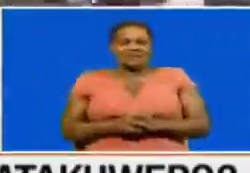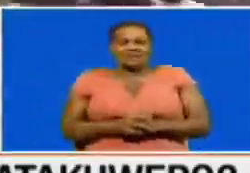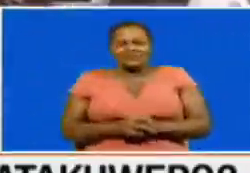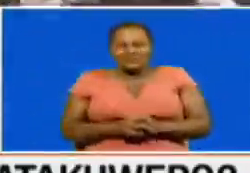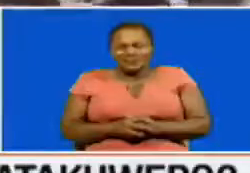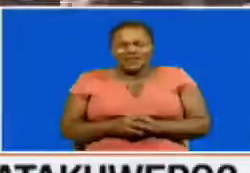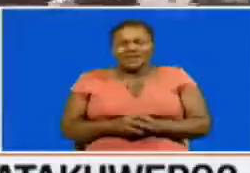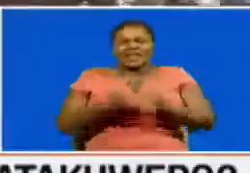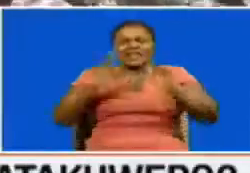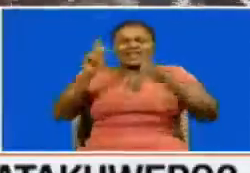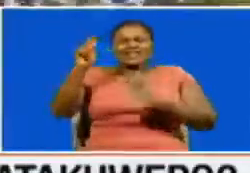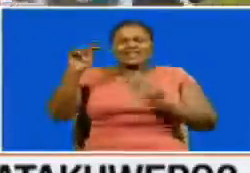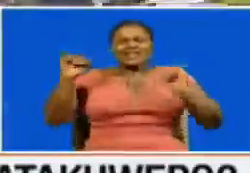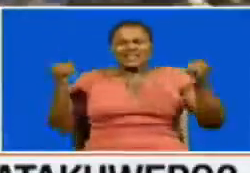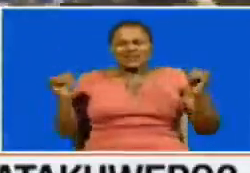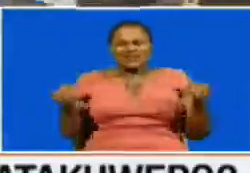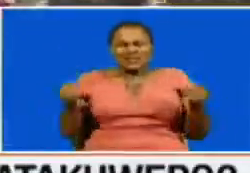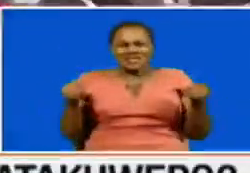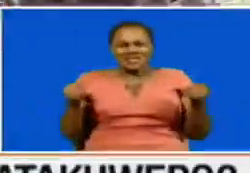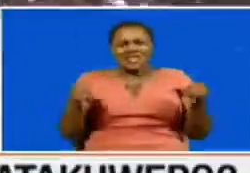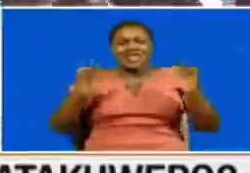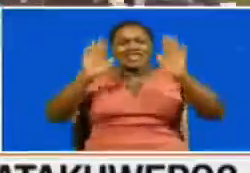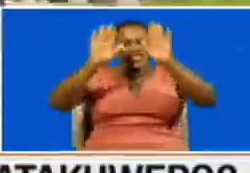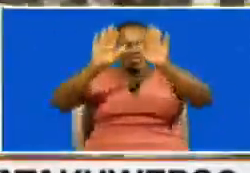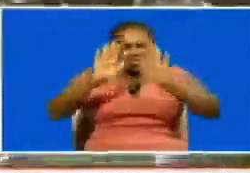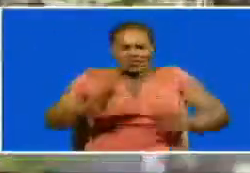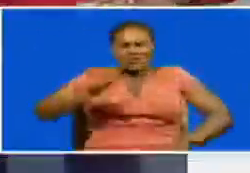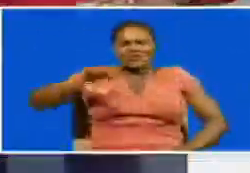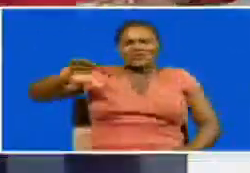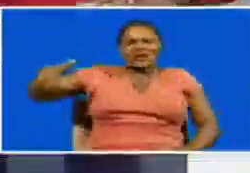Bwire, KTN News, Kisumu.